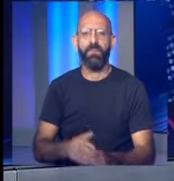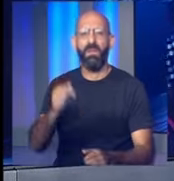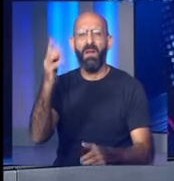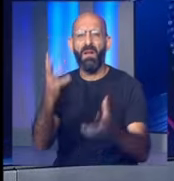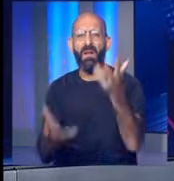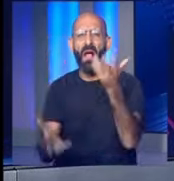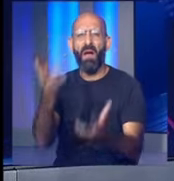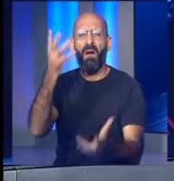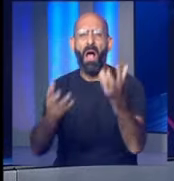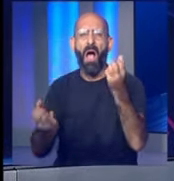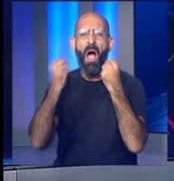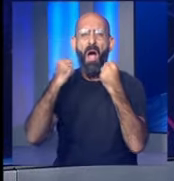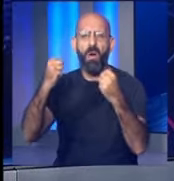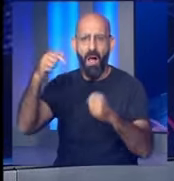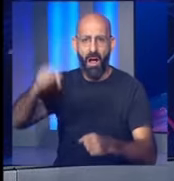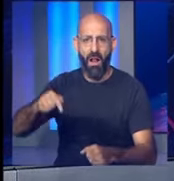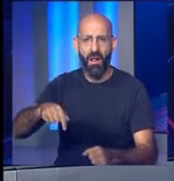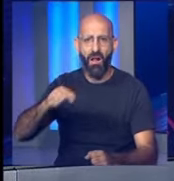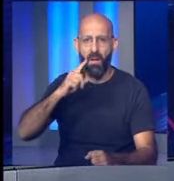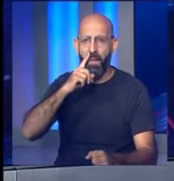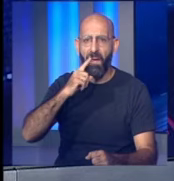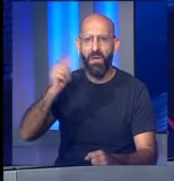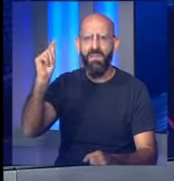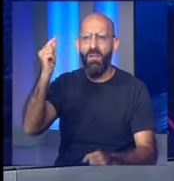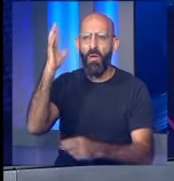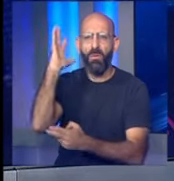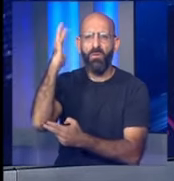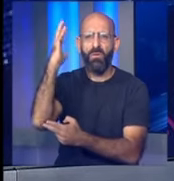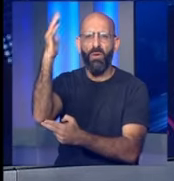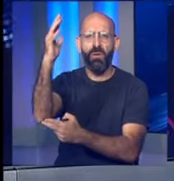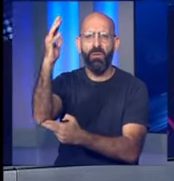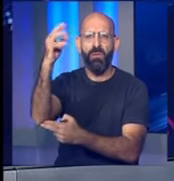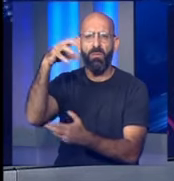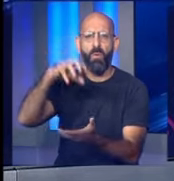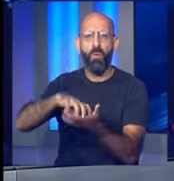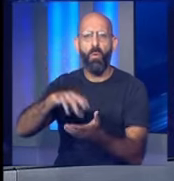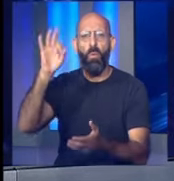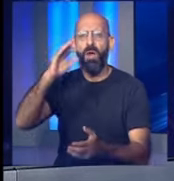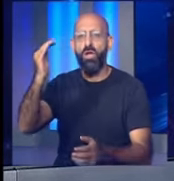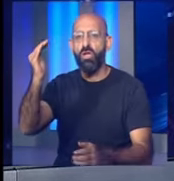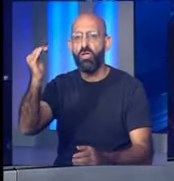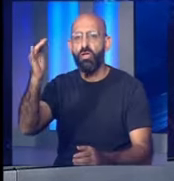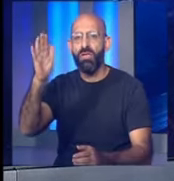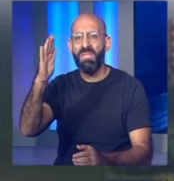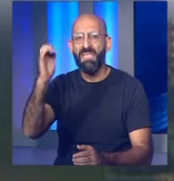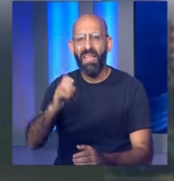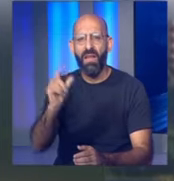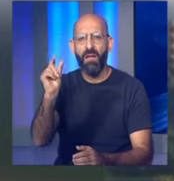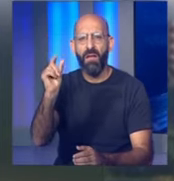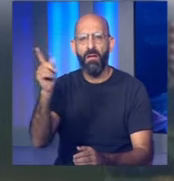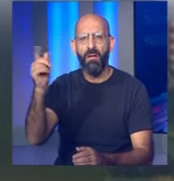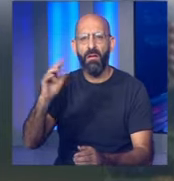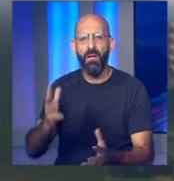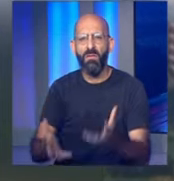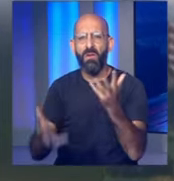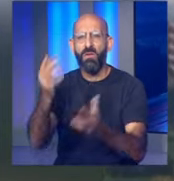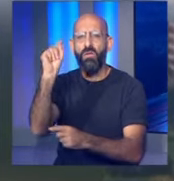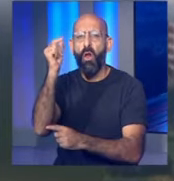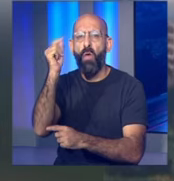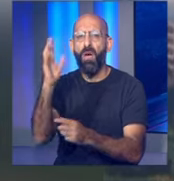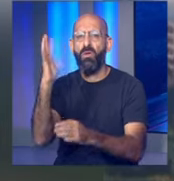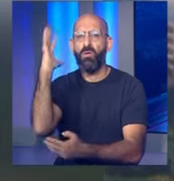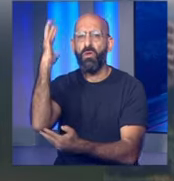في إطار الحرائق المشبوهة بالافتعال، حريق كبير يندلع في المناطق الحرجية الصنوبرية في الحمصية وأيتولي